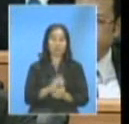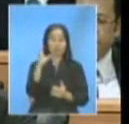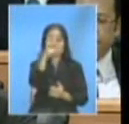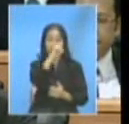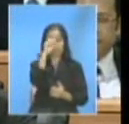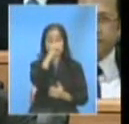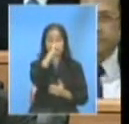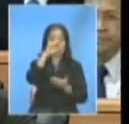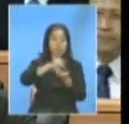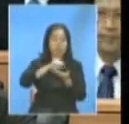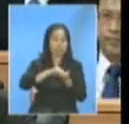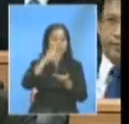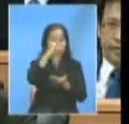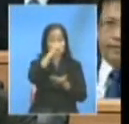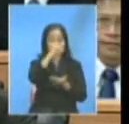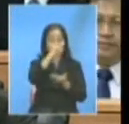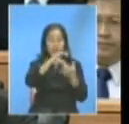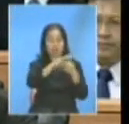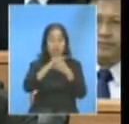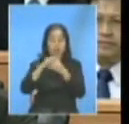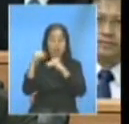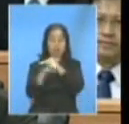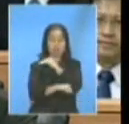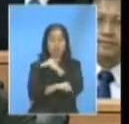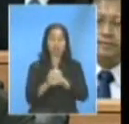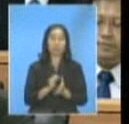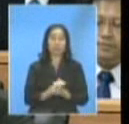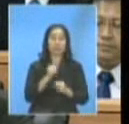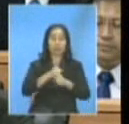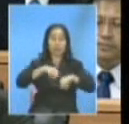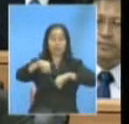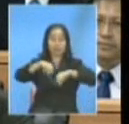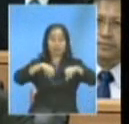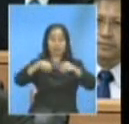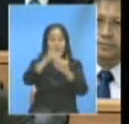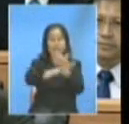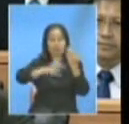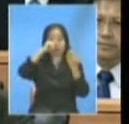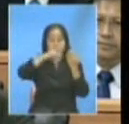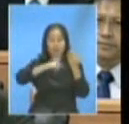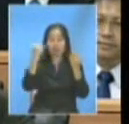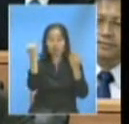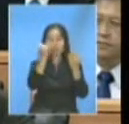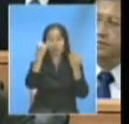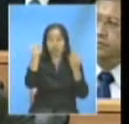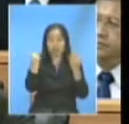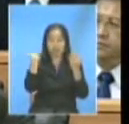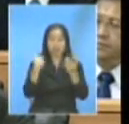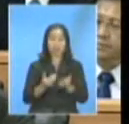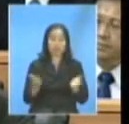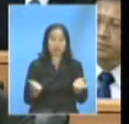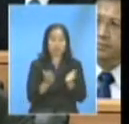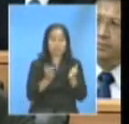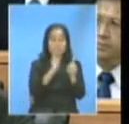เพื่อปิดบังการทุจริตและล้มเหลวในการบริหารราชการแผ่นดินส่งเสริมปกป้อง